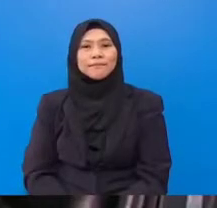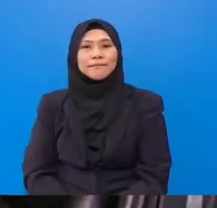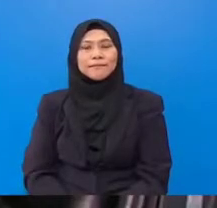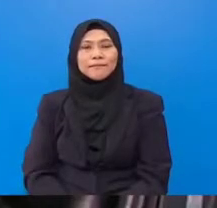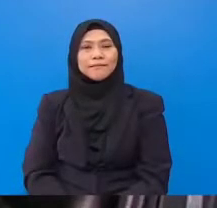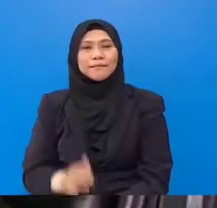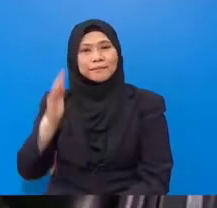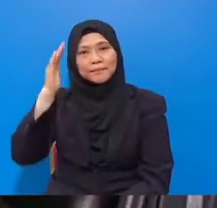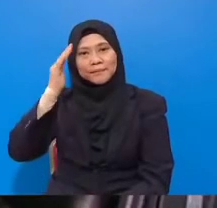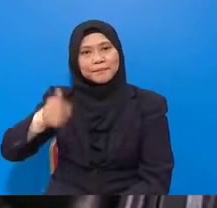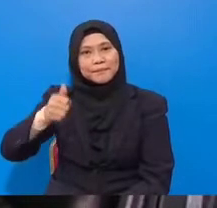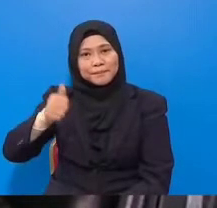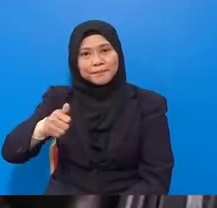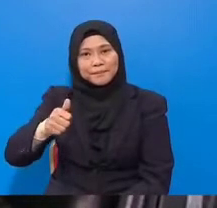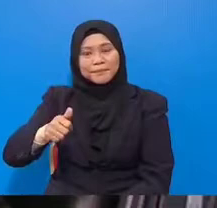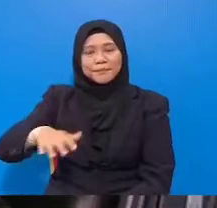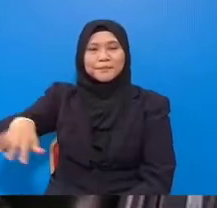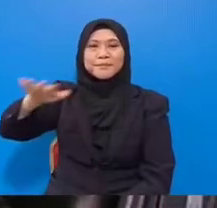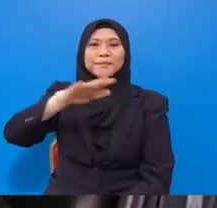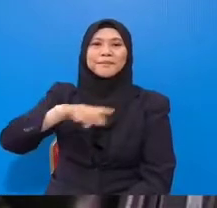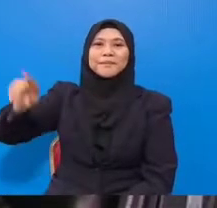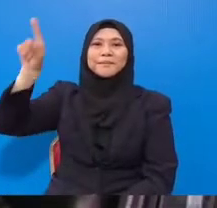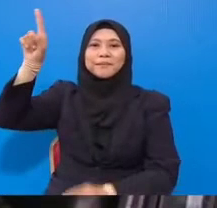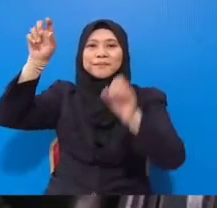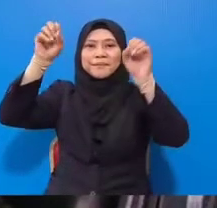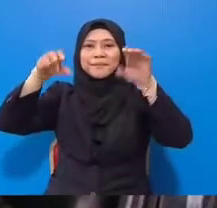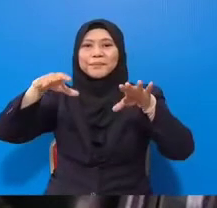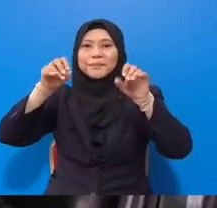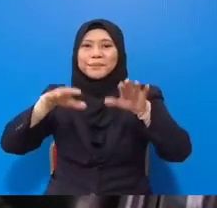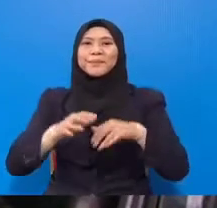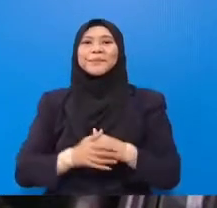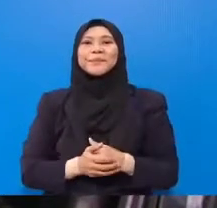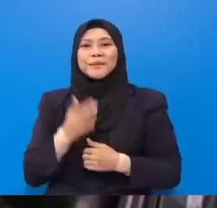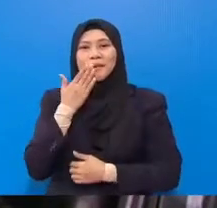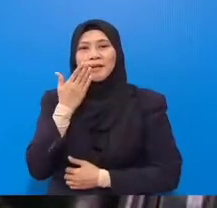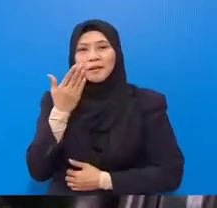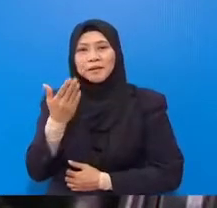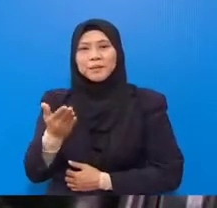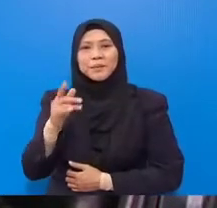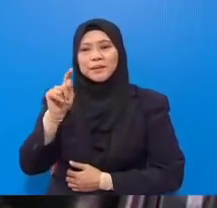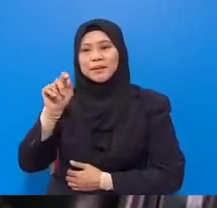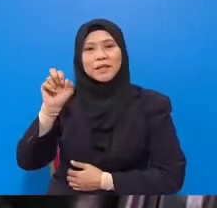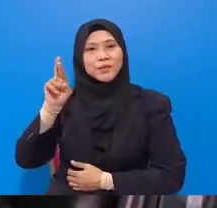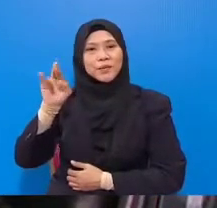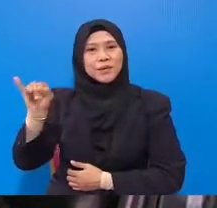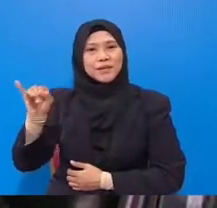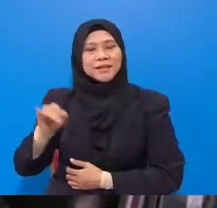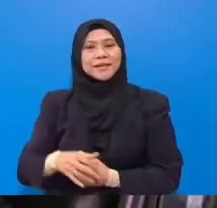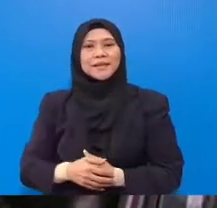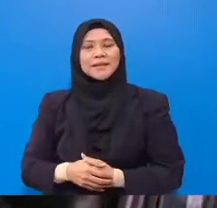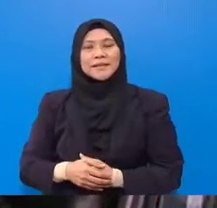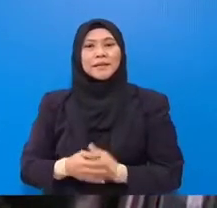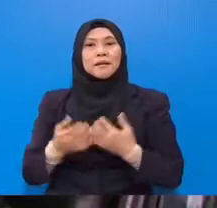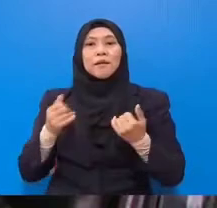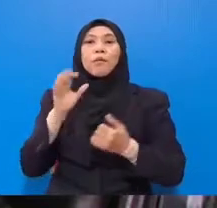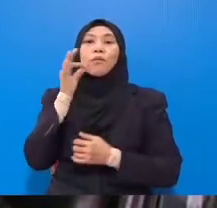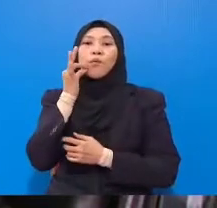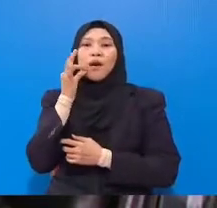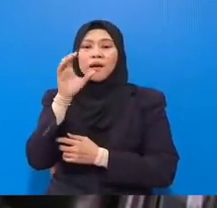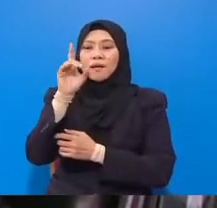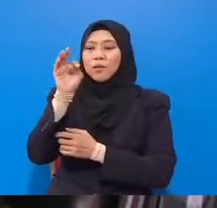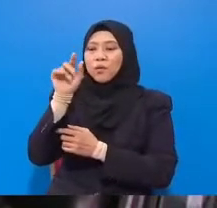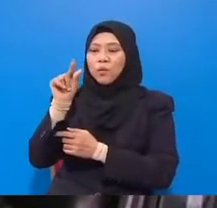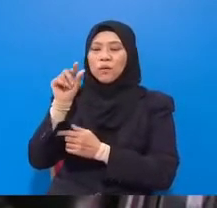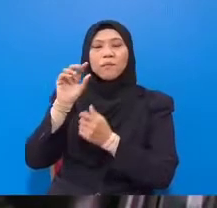Hai assalamualaikum warahmatullahi wabarakatuh Terima kasih pada tahun stres yang dipertua bodo Kong buah